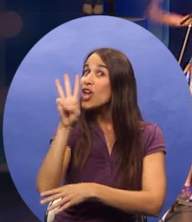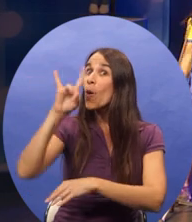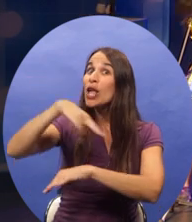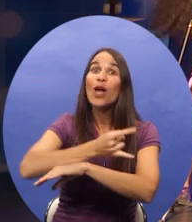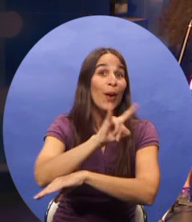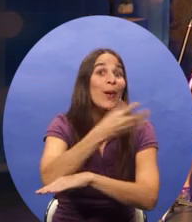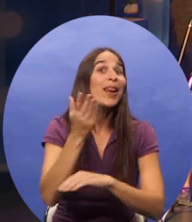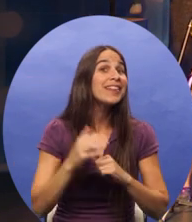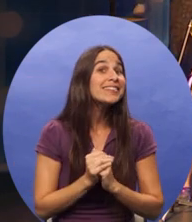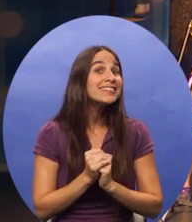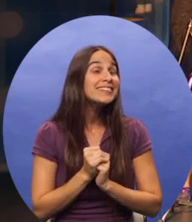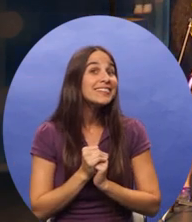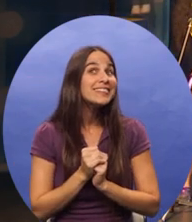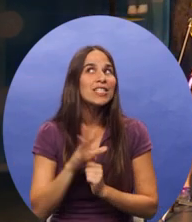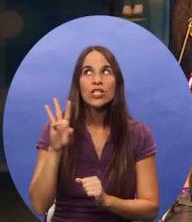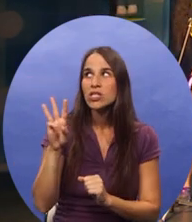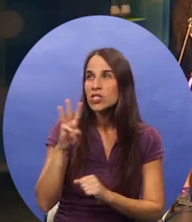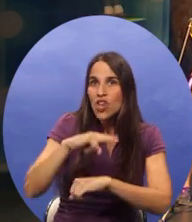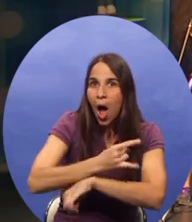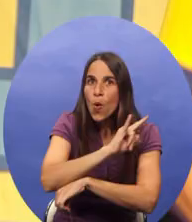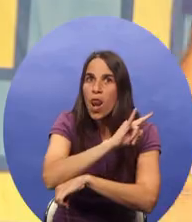שאול השבלול.